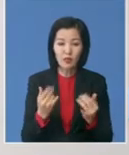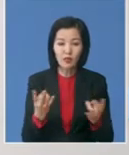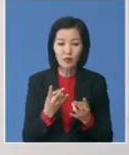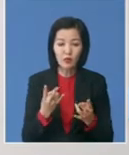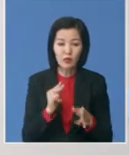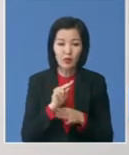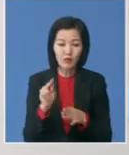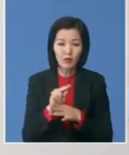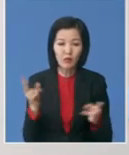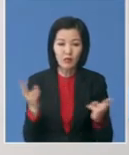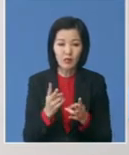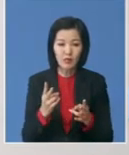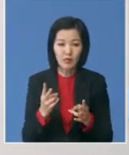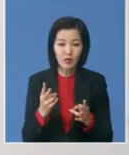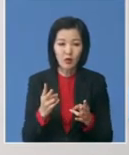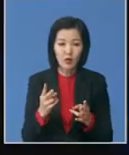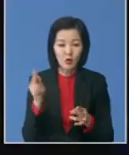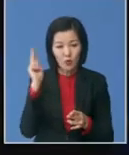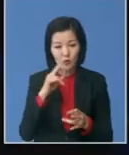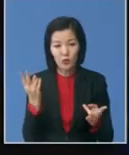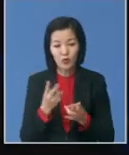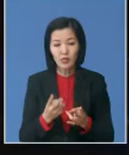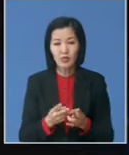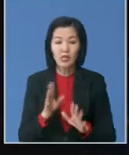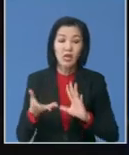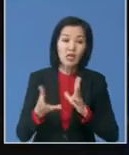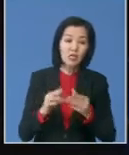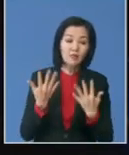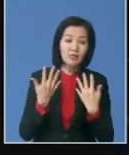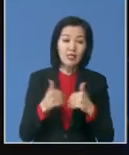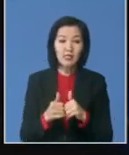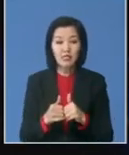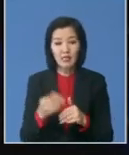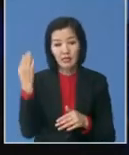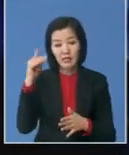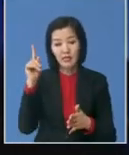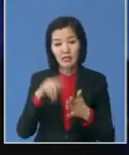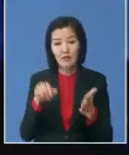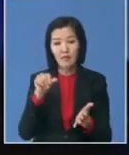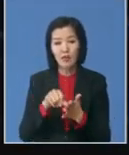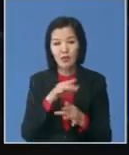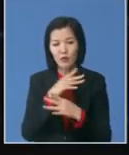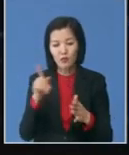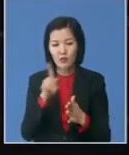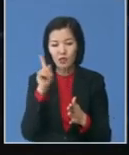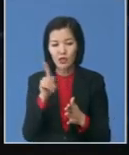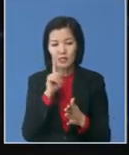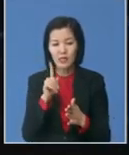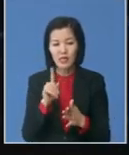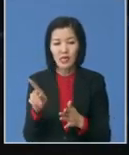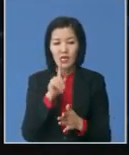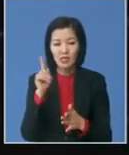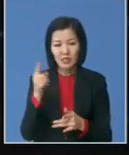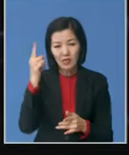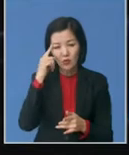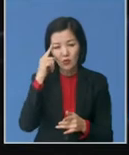Соған жеткізу үшін бізге мына семинарлар дұрыс. Жалпы статистикаға сүйенсек, теріс ағымға түскендердің дені жастар, жас буынның санасын